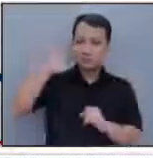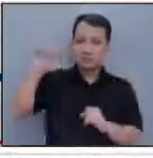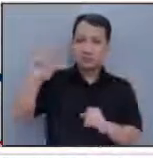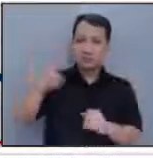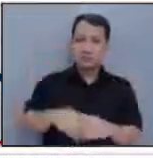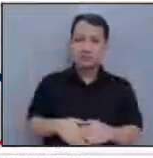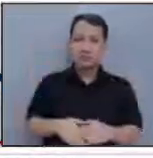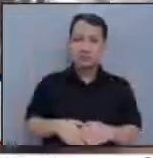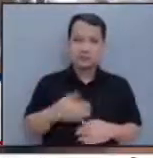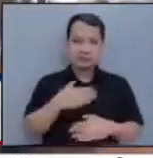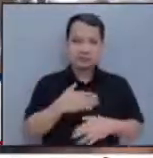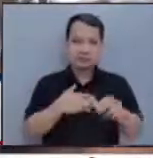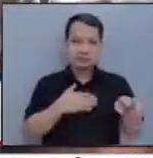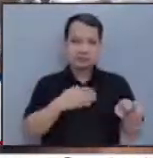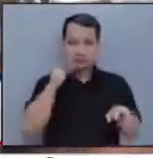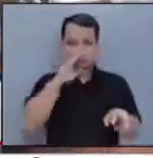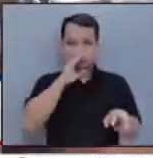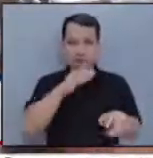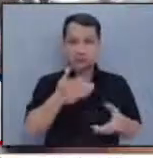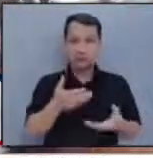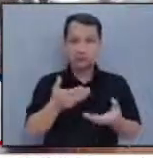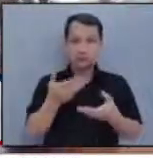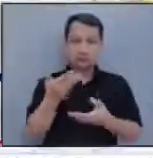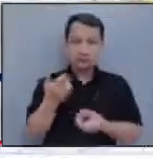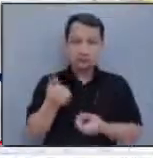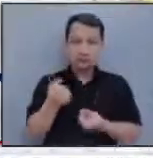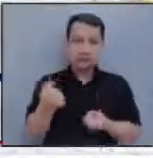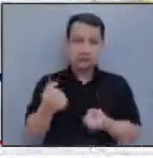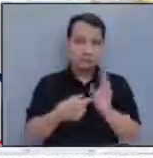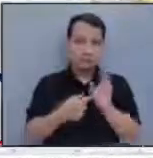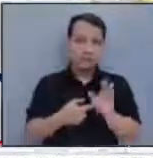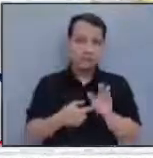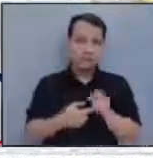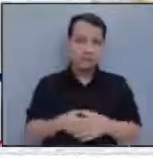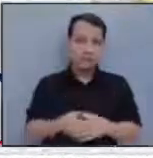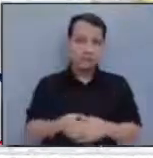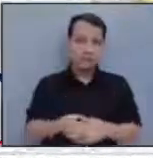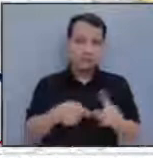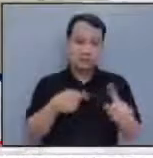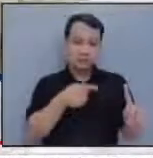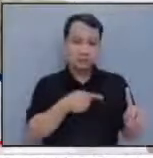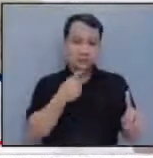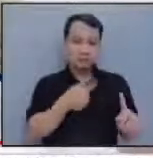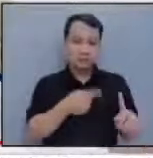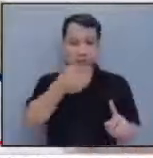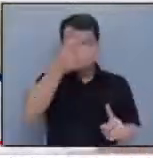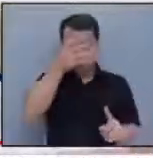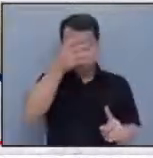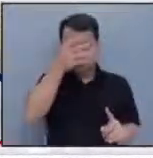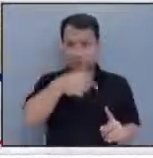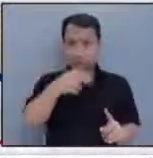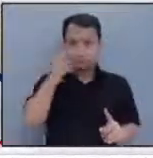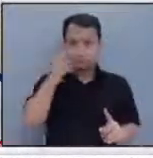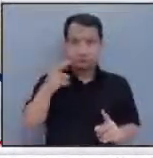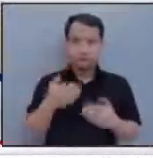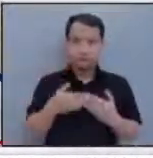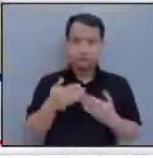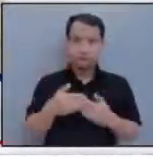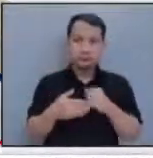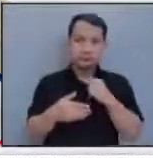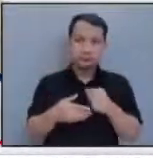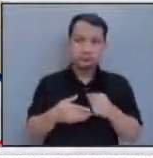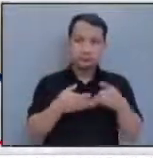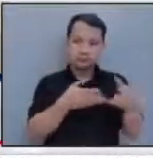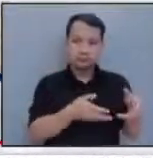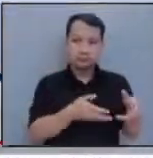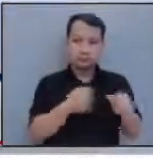Nasiyahan ang mga Cebuano sa kinanap na sona ni Pangulong Marcos. Isa na rito si Tatay Ricky. Pansamantala munang iniwan ang